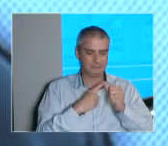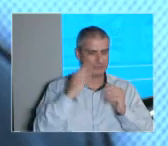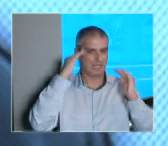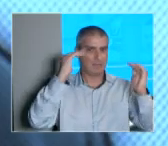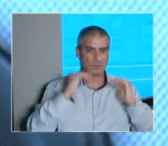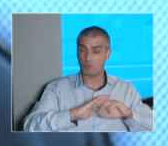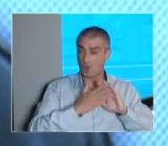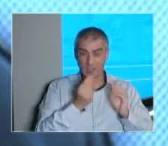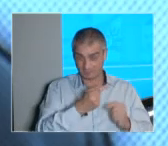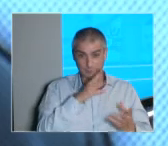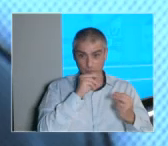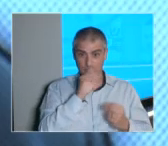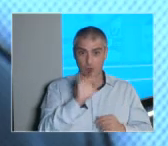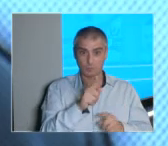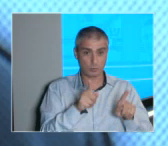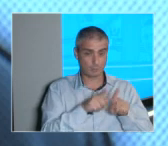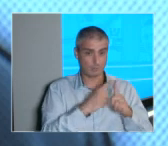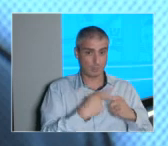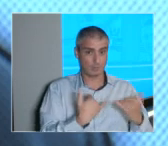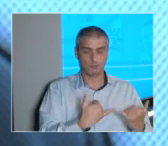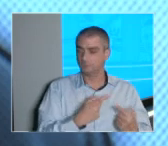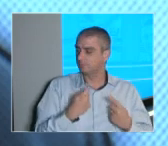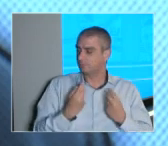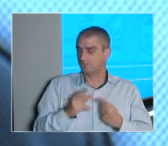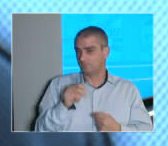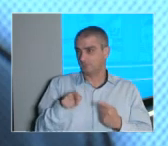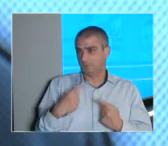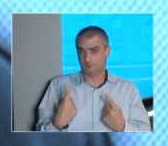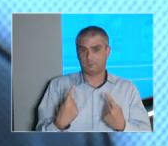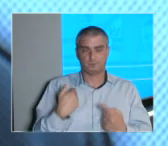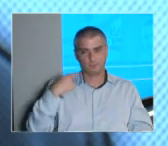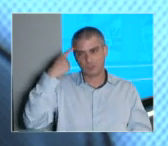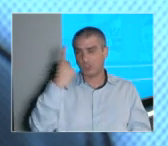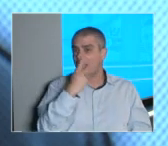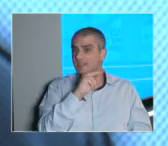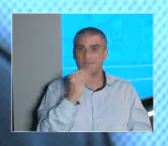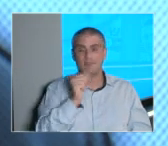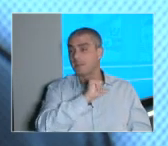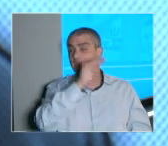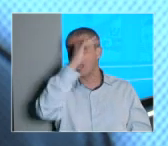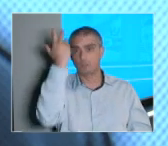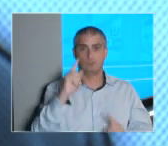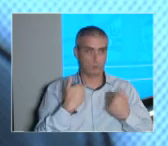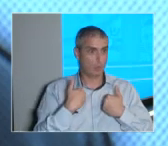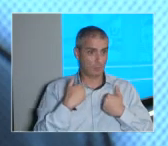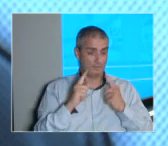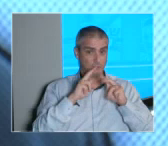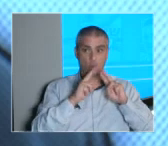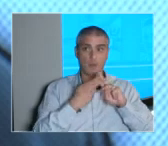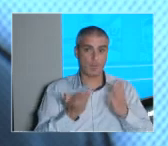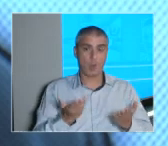רדוד, כל הדברים הללו שדיברנו בגנותם כעת? לגוף העניין, אני חושב שאחד הדברים החמורים שקראו לנו, ואגב זה קורה